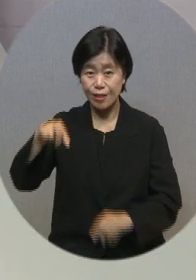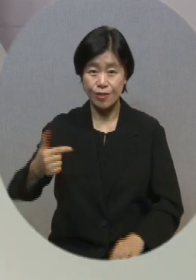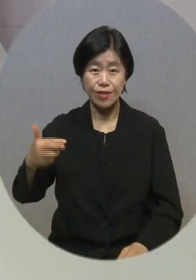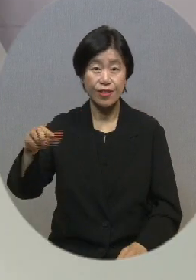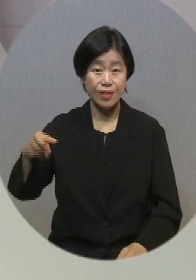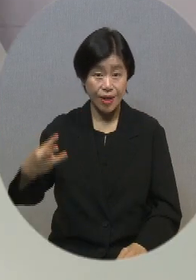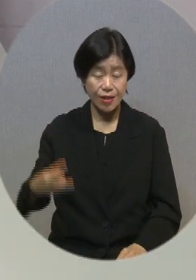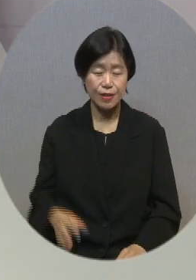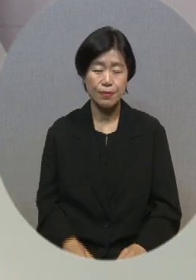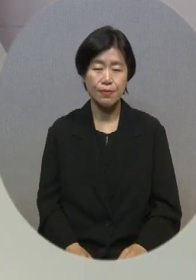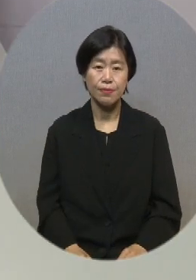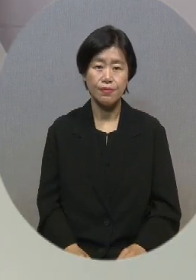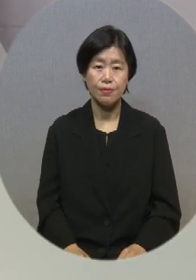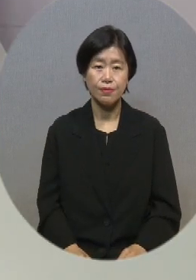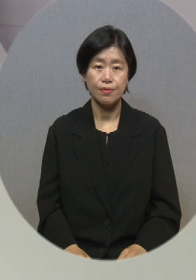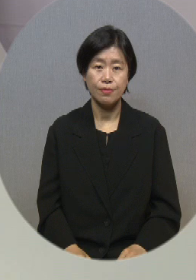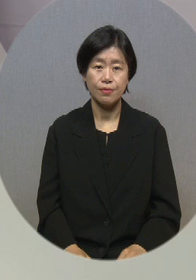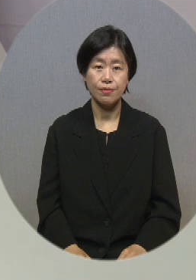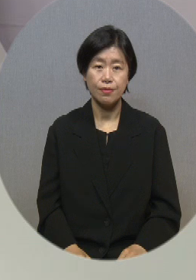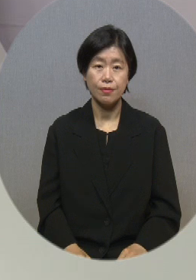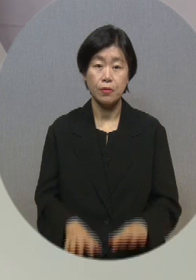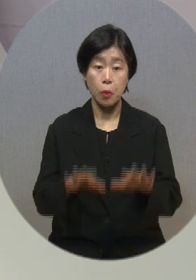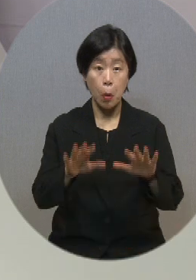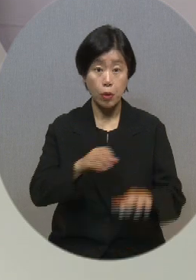이순철님. 월간 결선에 올라갔다는 얘기를 듣고